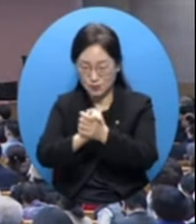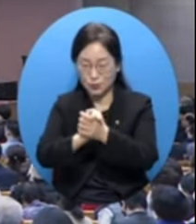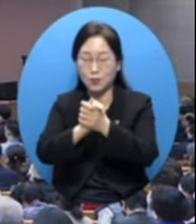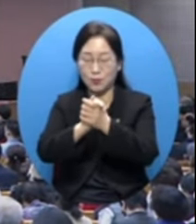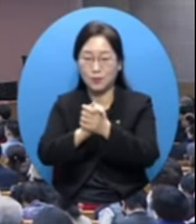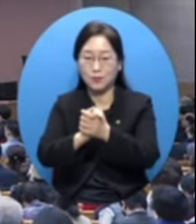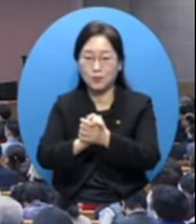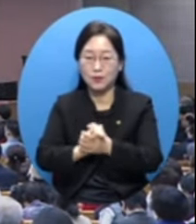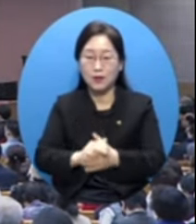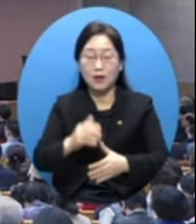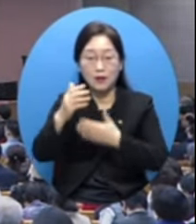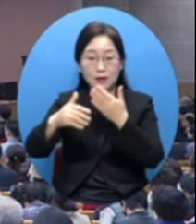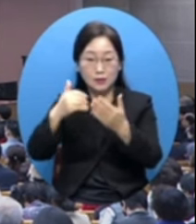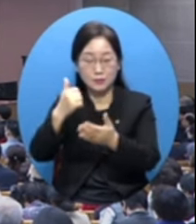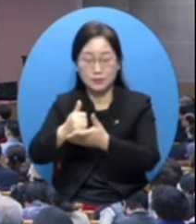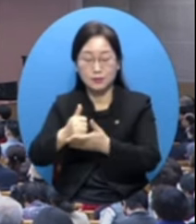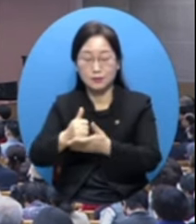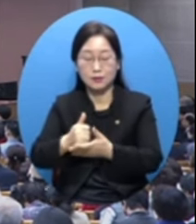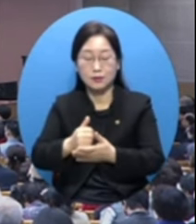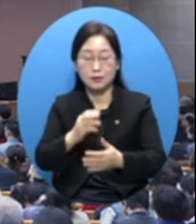선지자 요나에게